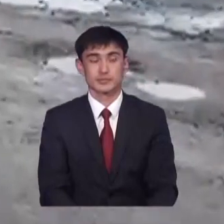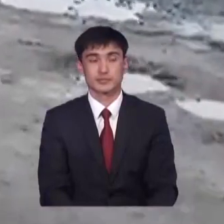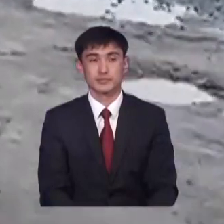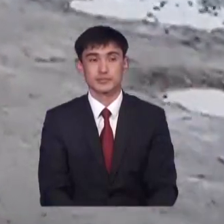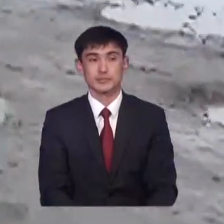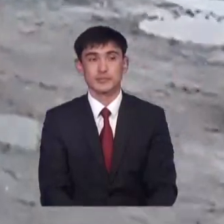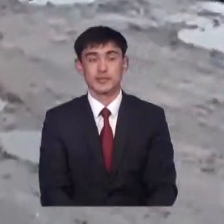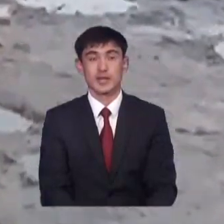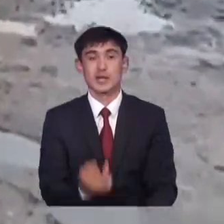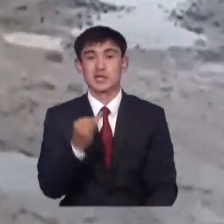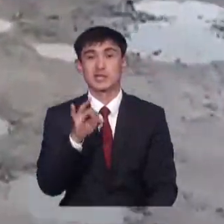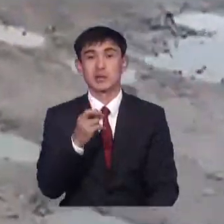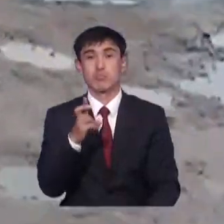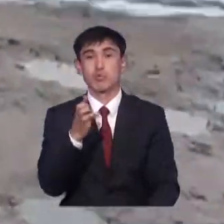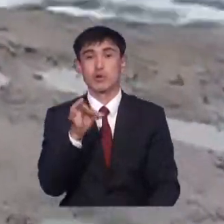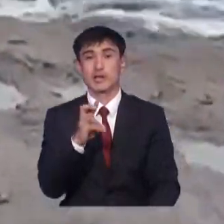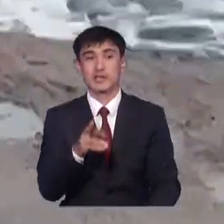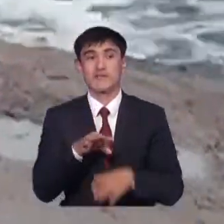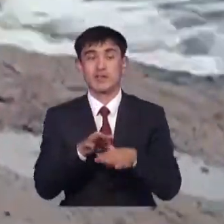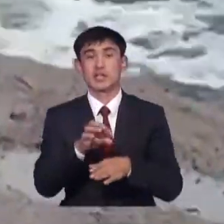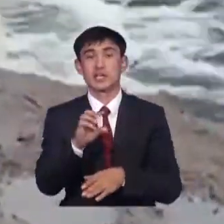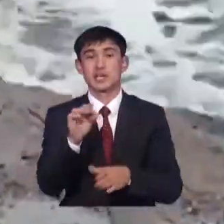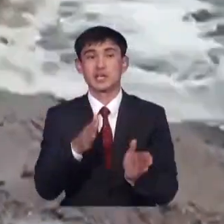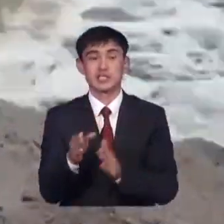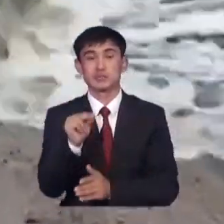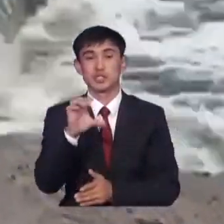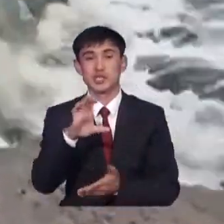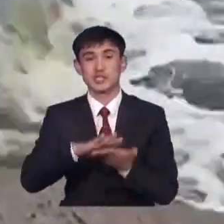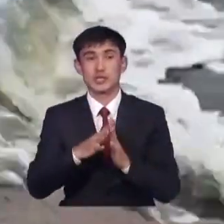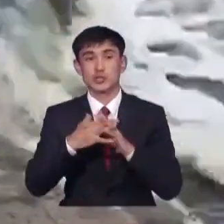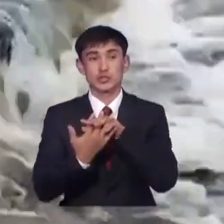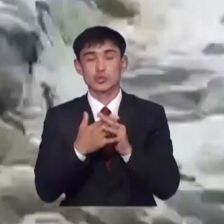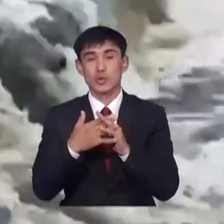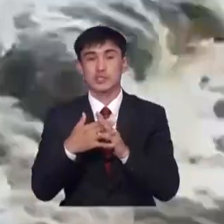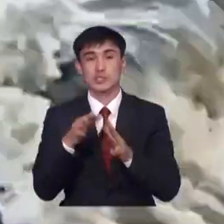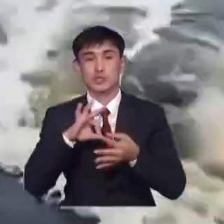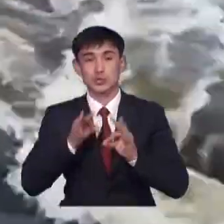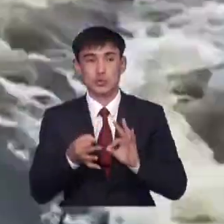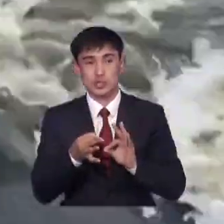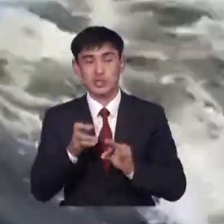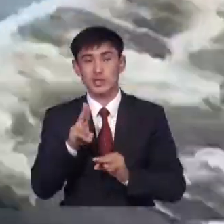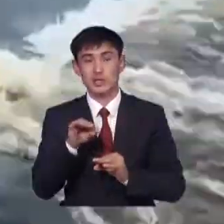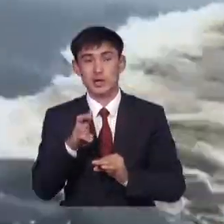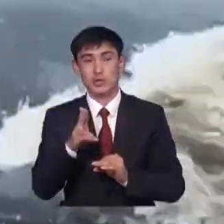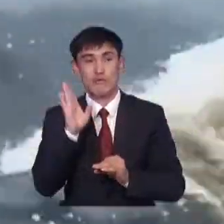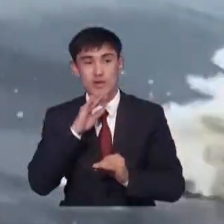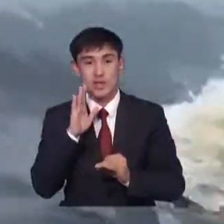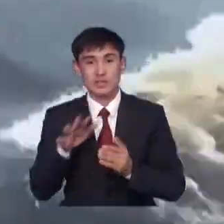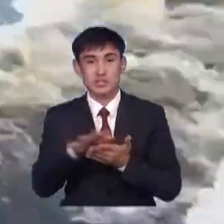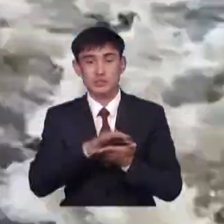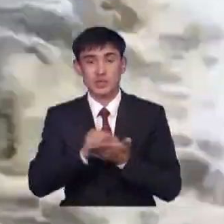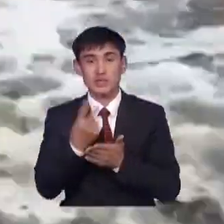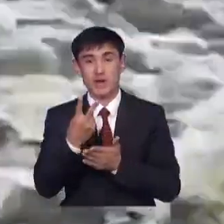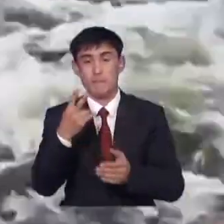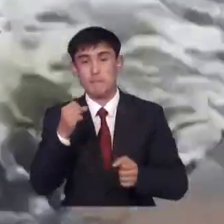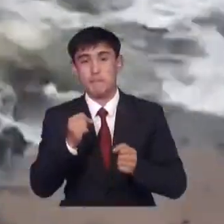В Заиграевском районе Бурятии ввели режим ЧС. Сложная ситуация в селах Гурхон, Дархита, Челутай. В Гархоне вода смыла 2